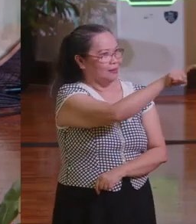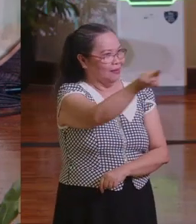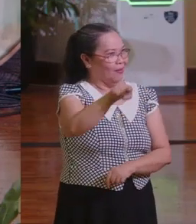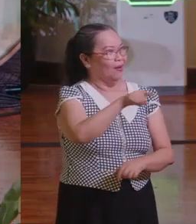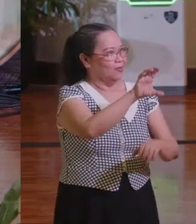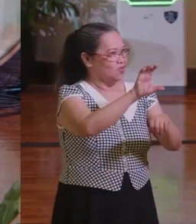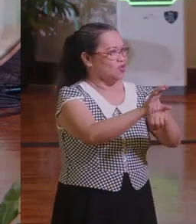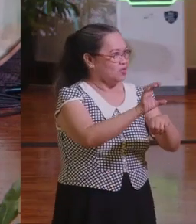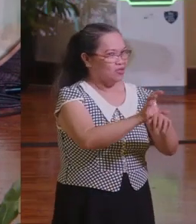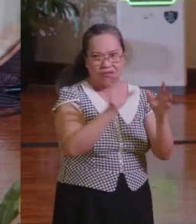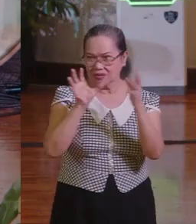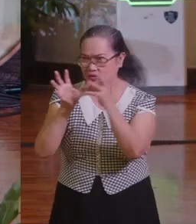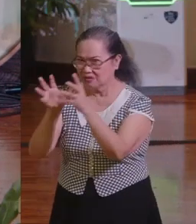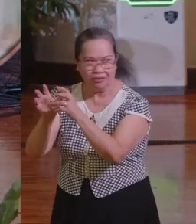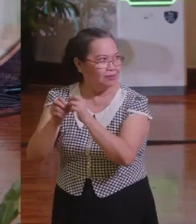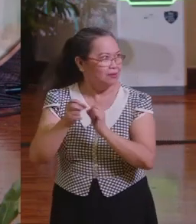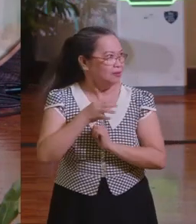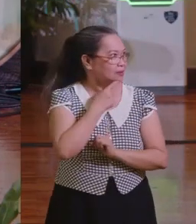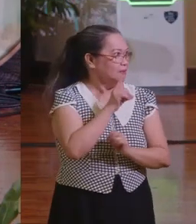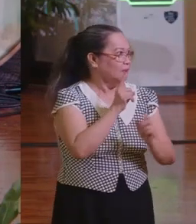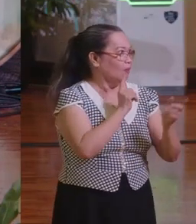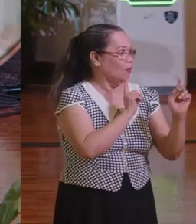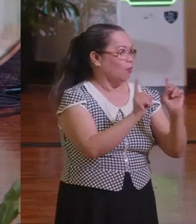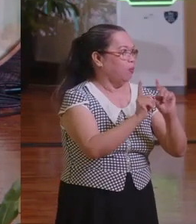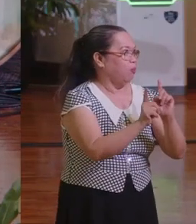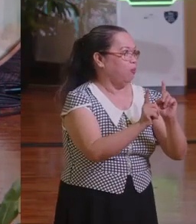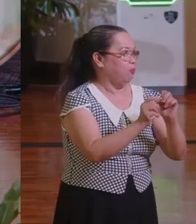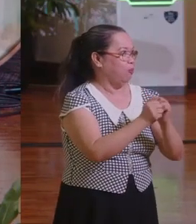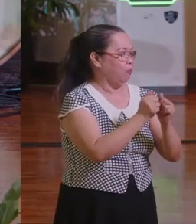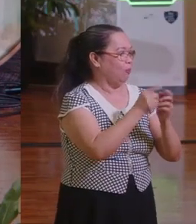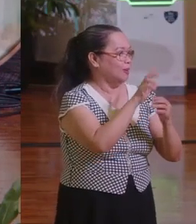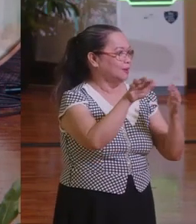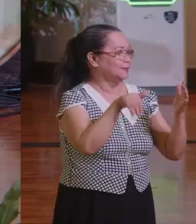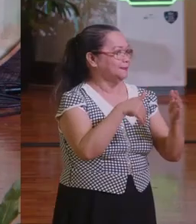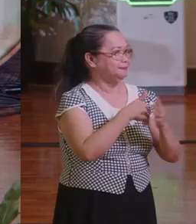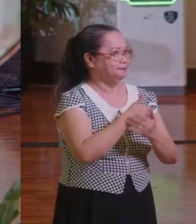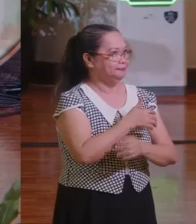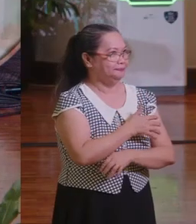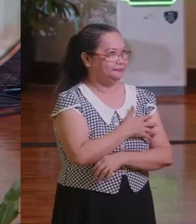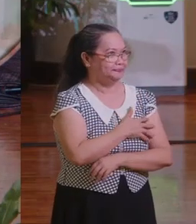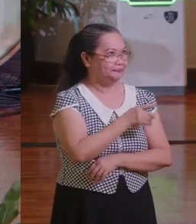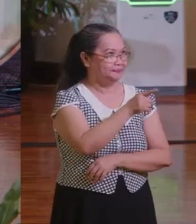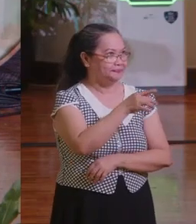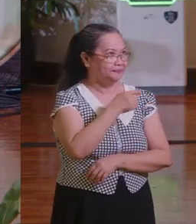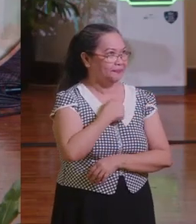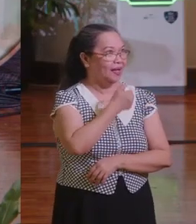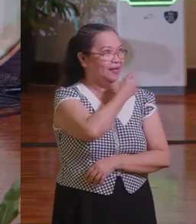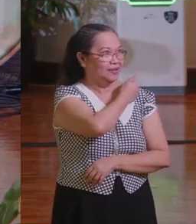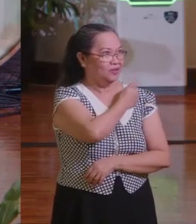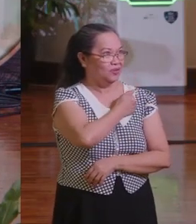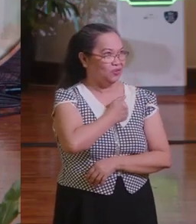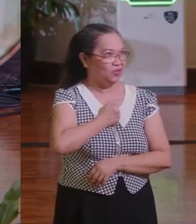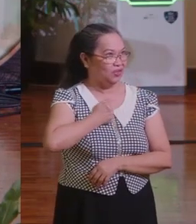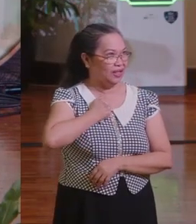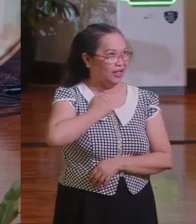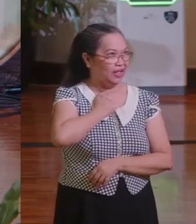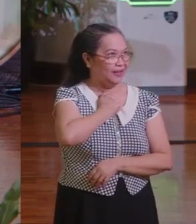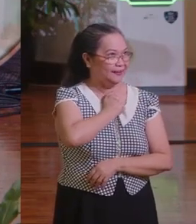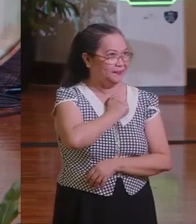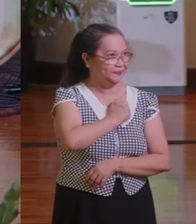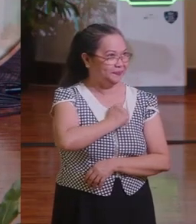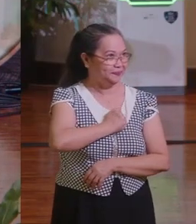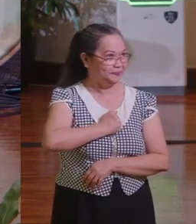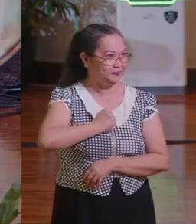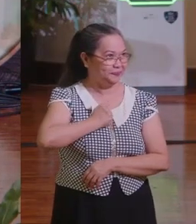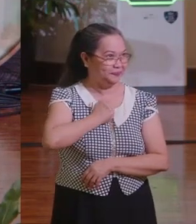kapag ang church na ang kumilos at kinausap siya, no? Tapos siya ay nagsisi at kanyang